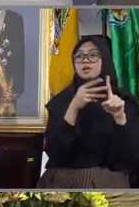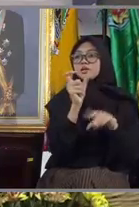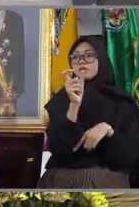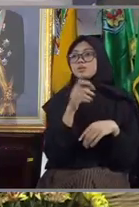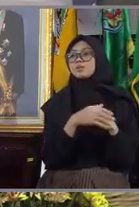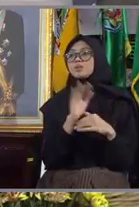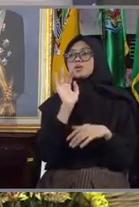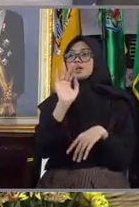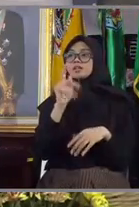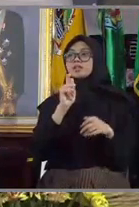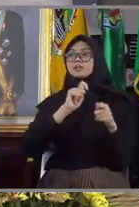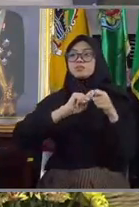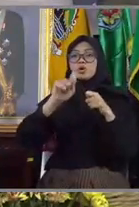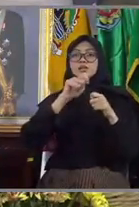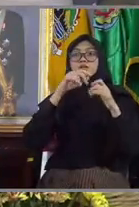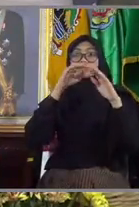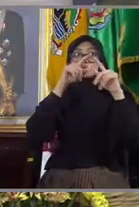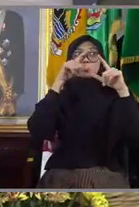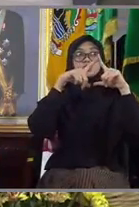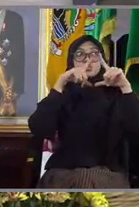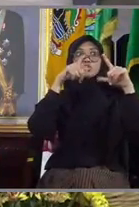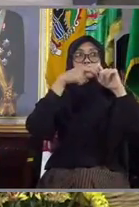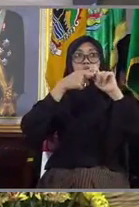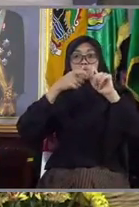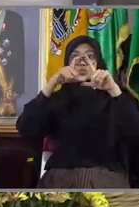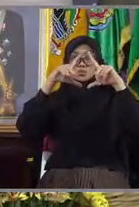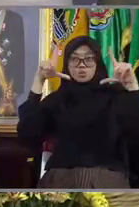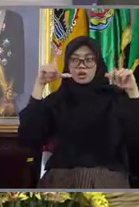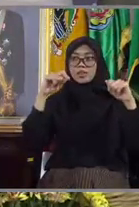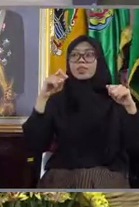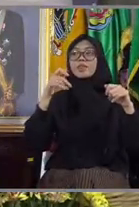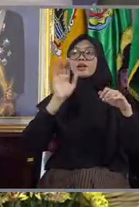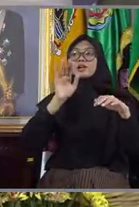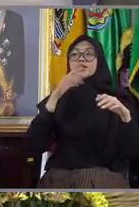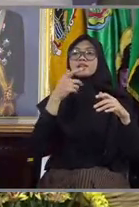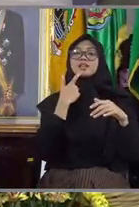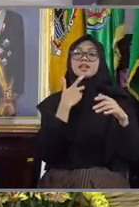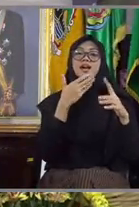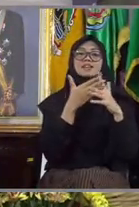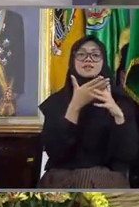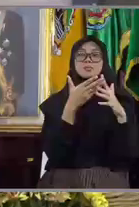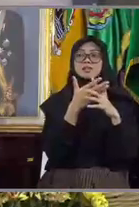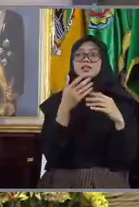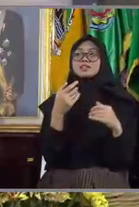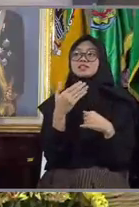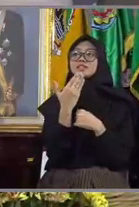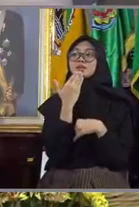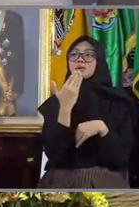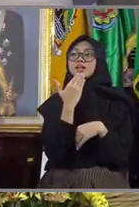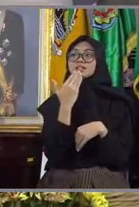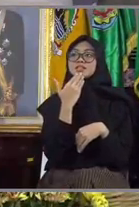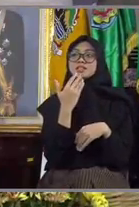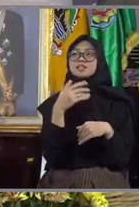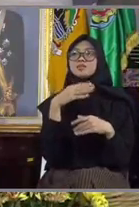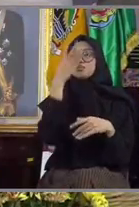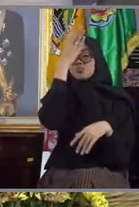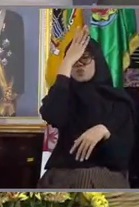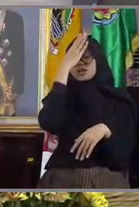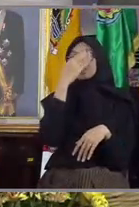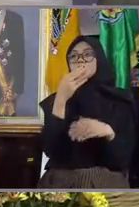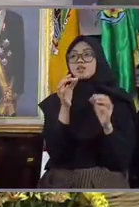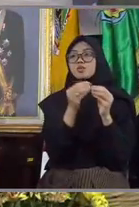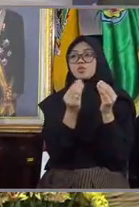ya nanti saya buatkan edaran agar kita mulai ramah penyandang disabilitas. Meskipun saya terima kasih, kawan-kawan Bupati Wali Kota,